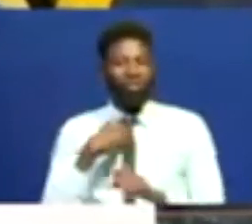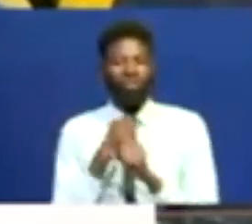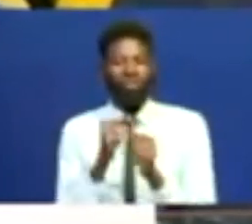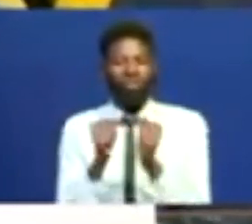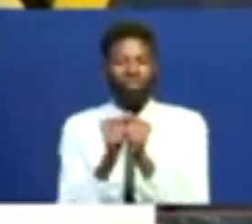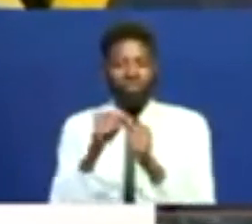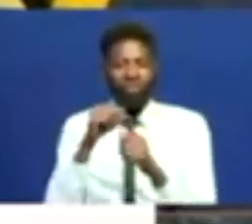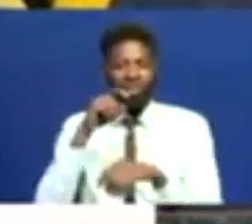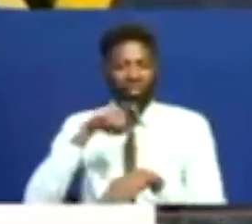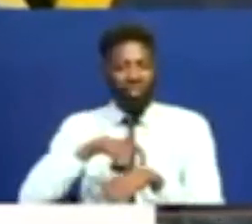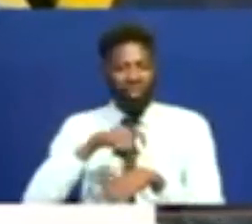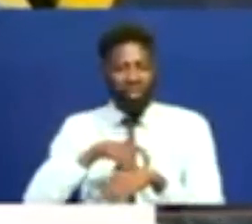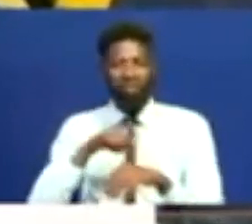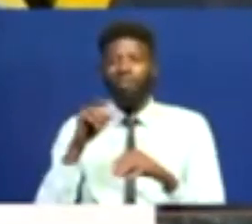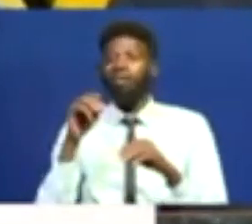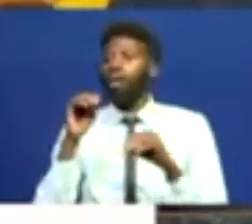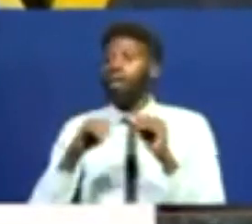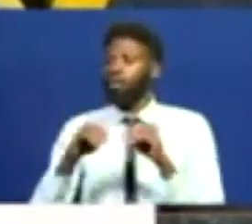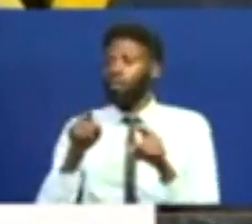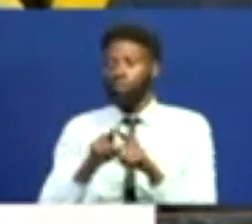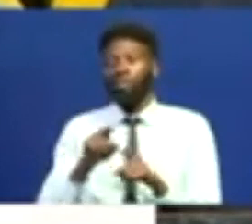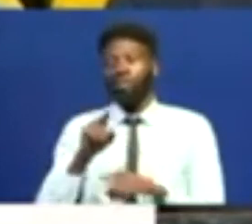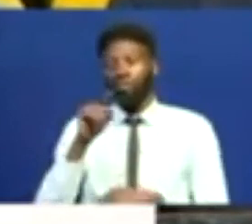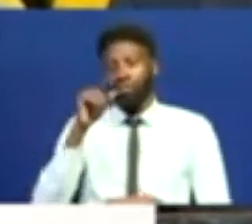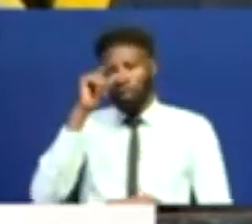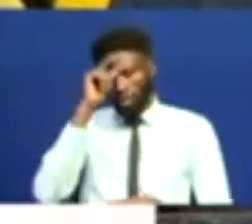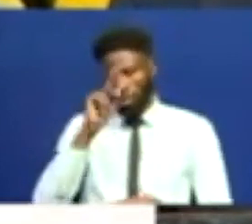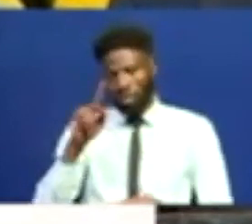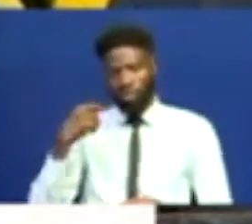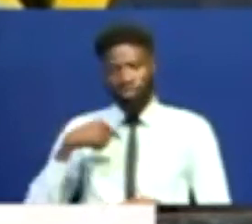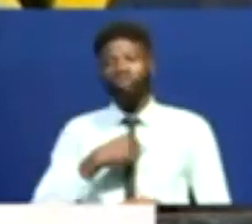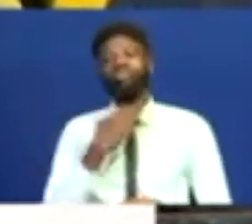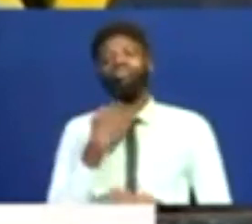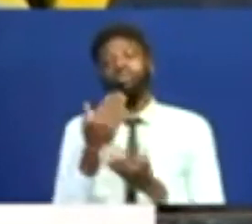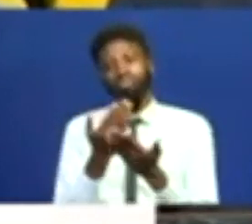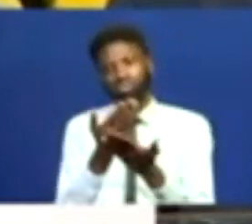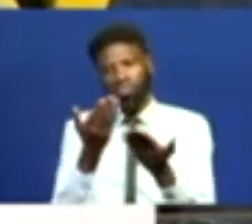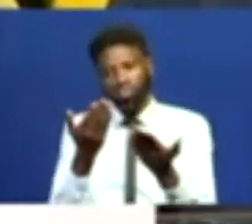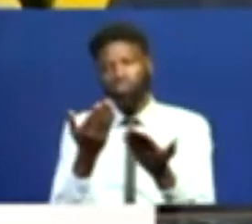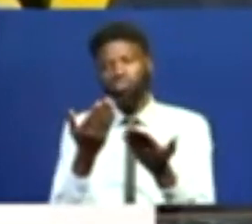Kwanza. Tunahitaji idhini yenu, tuzungumze na wao, tukubaliane vile tutaenda mbele.